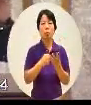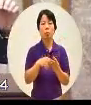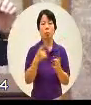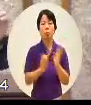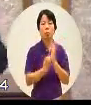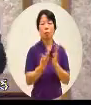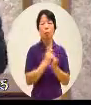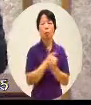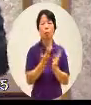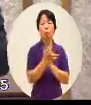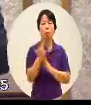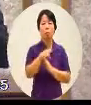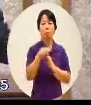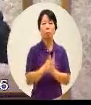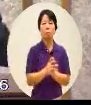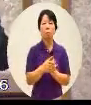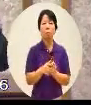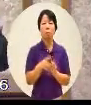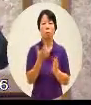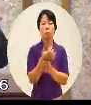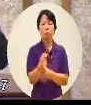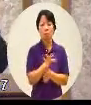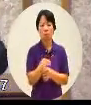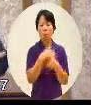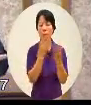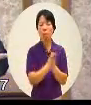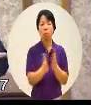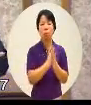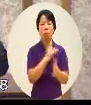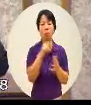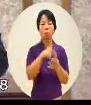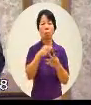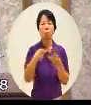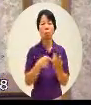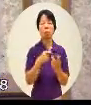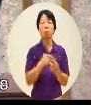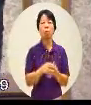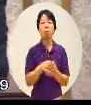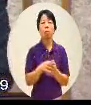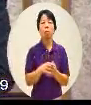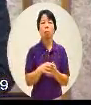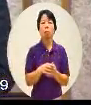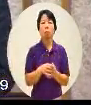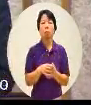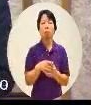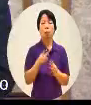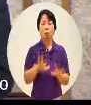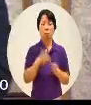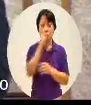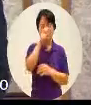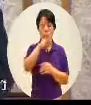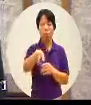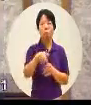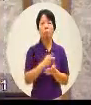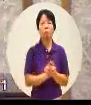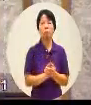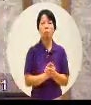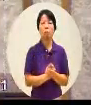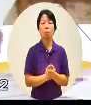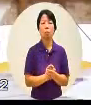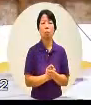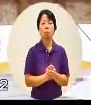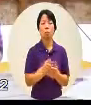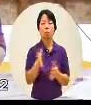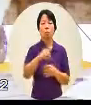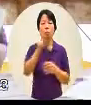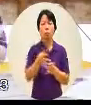展， 所以不用花钱的把它排在前面。 我们学校里面都是会教的。 好， 所以基本上可以，局长，然后再 来，我希望是这样子哈，我希望是这样子，